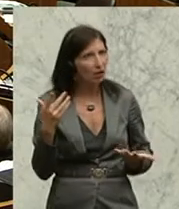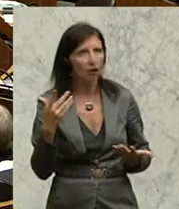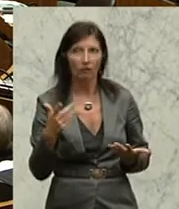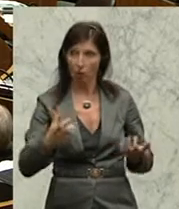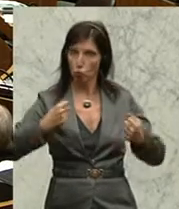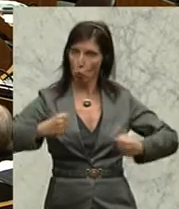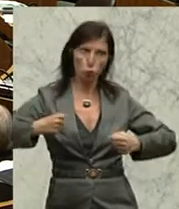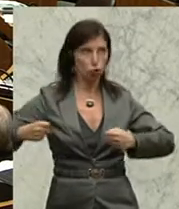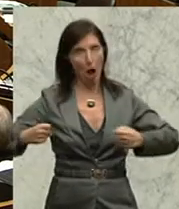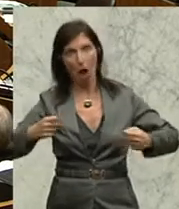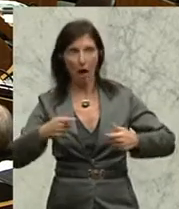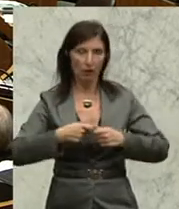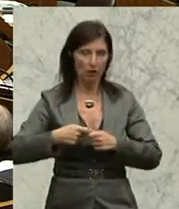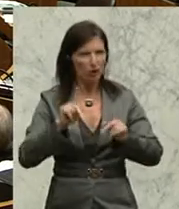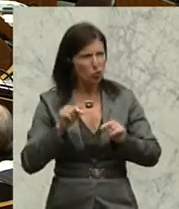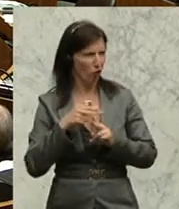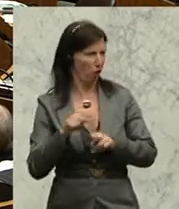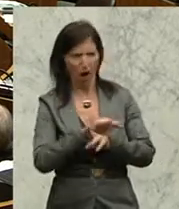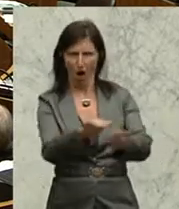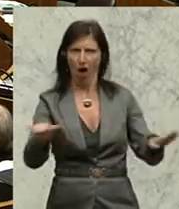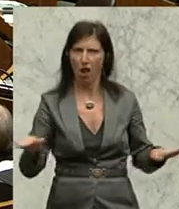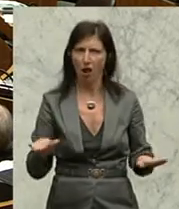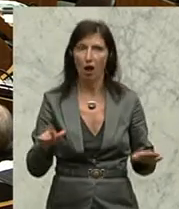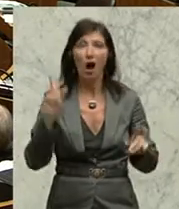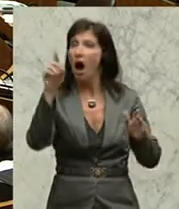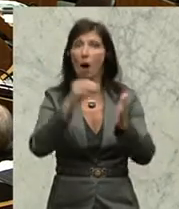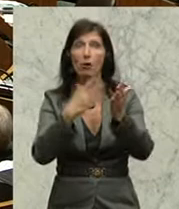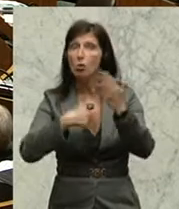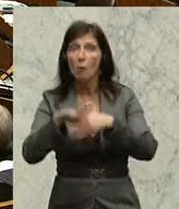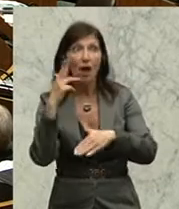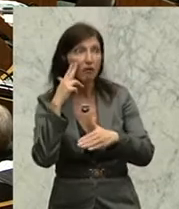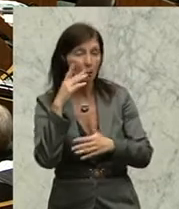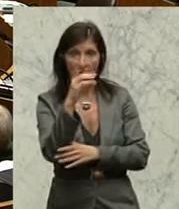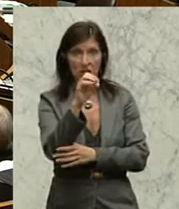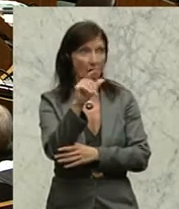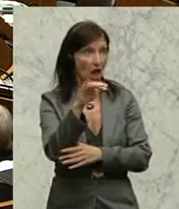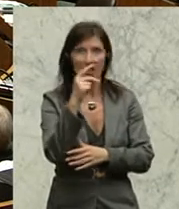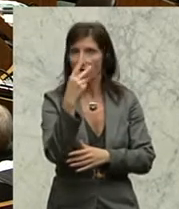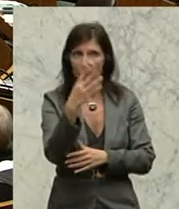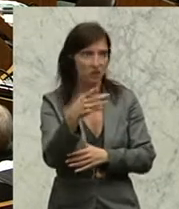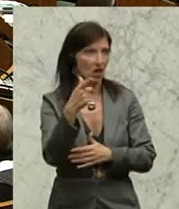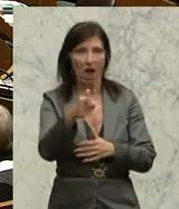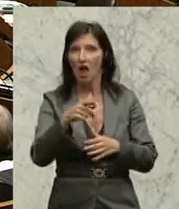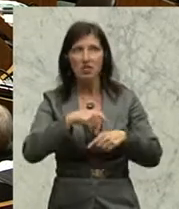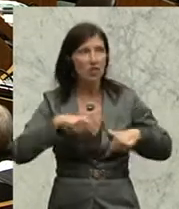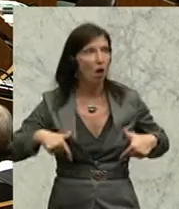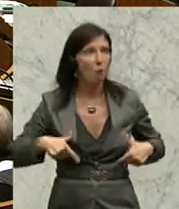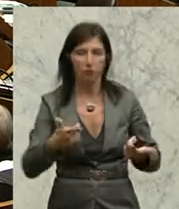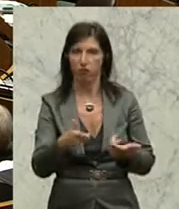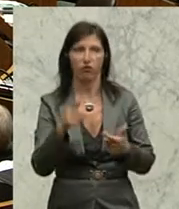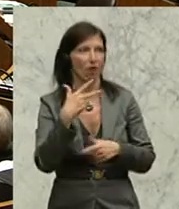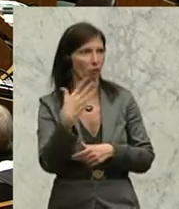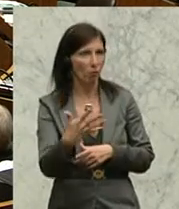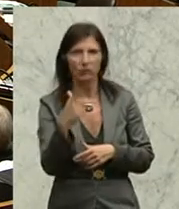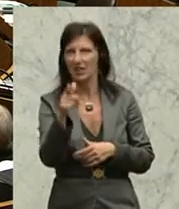auch für alle arbeitnehmer grünen und berichte geht weiter 340 personen drehung wer 50 personen 300 personen